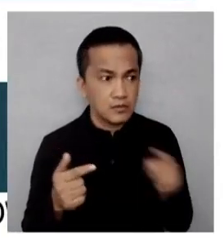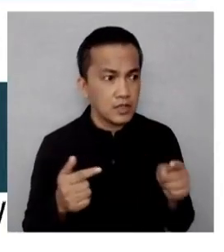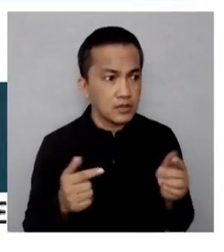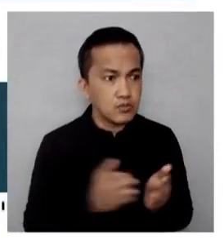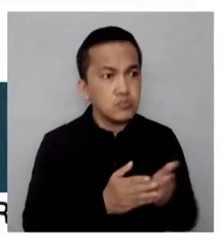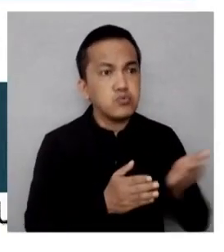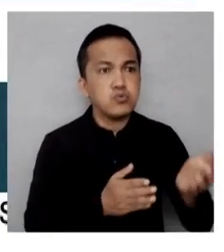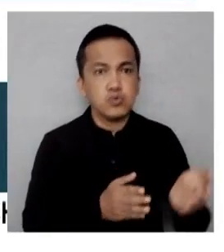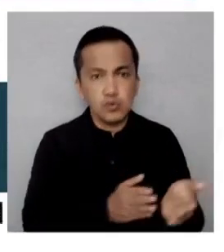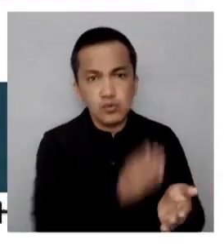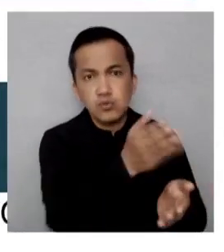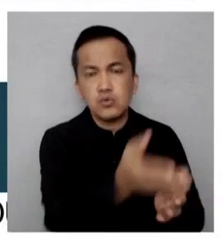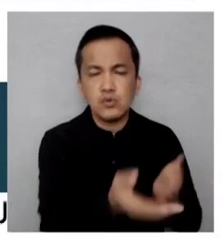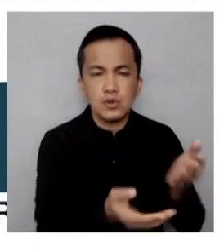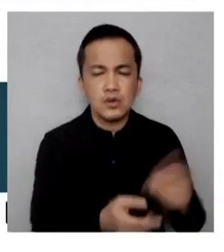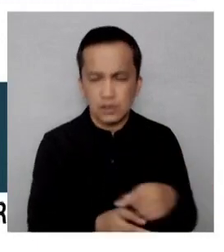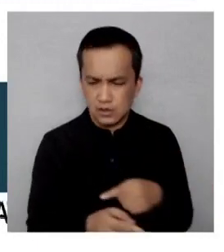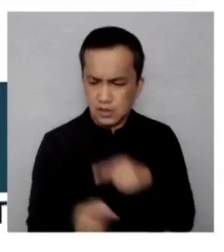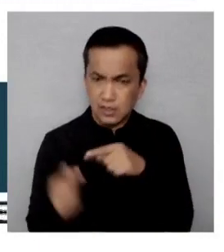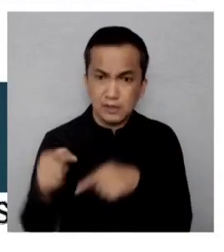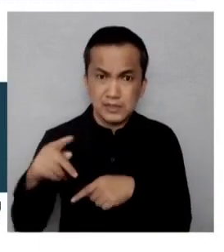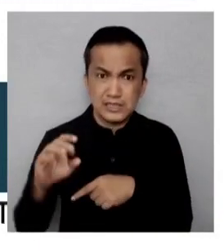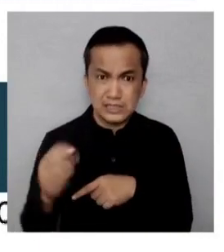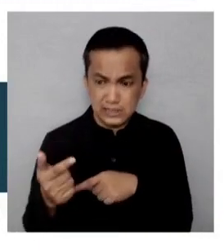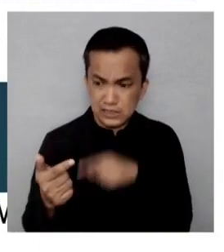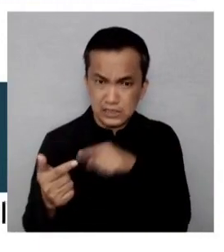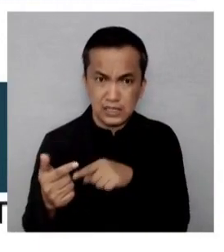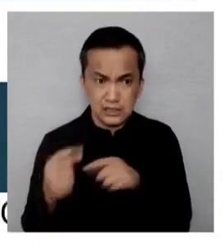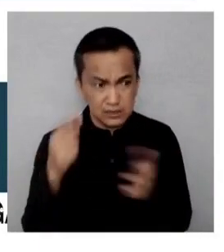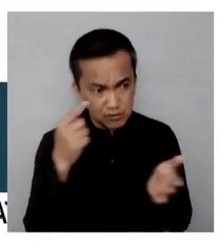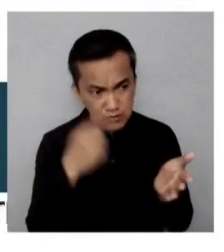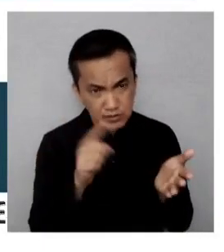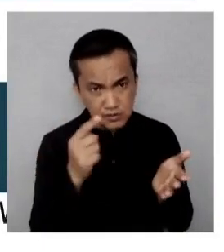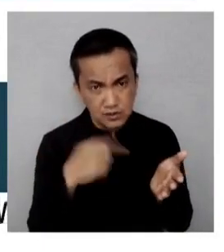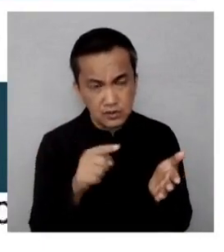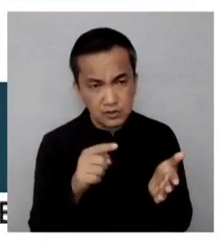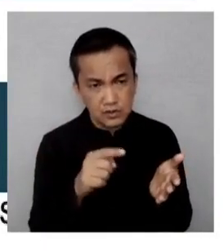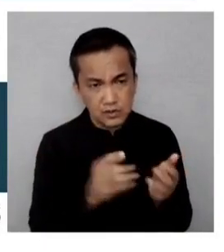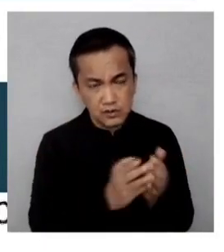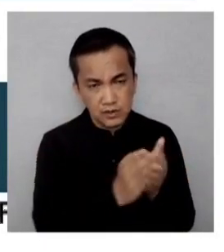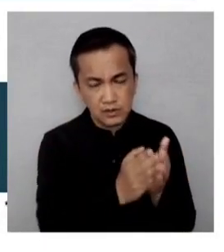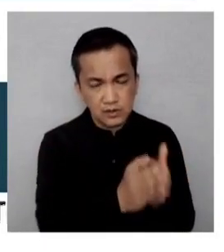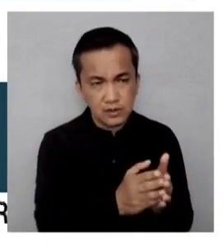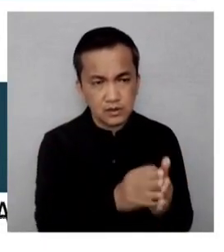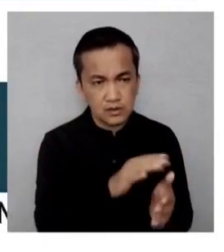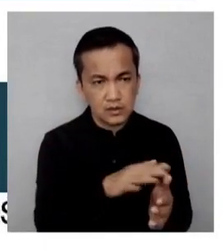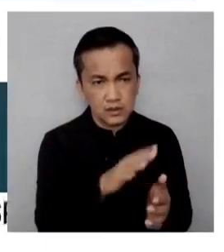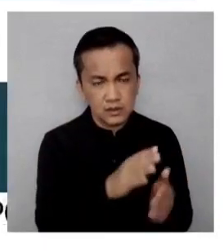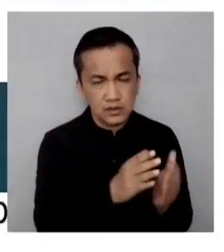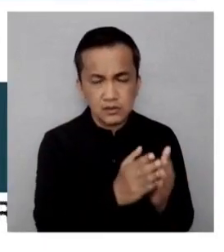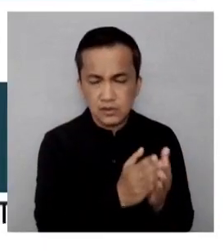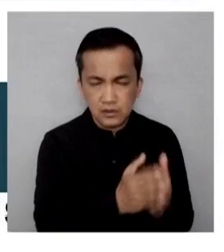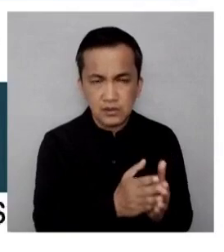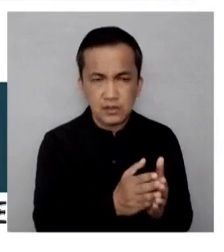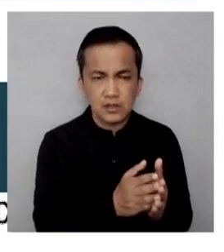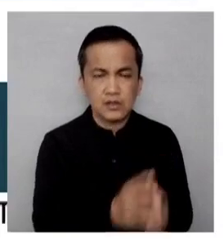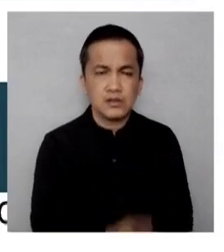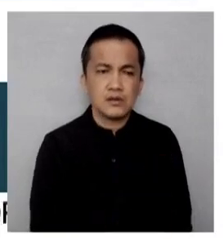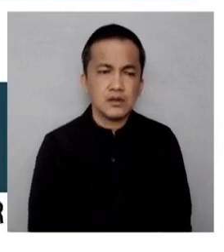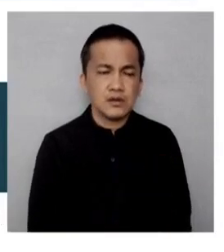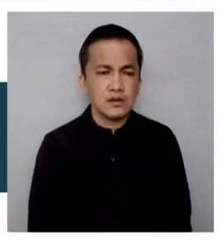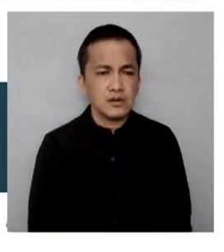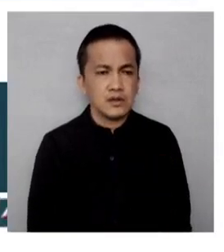naglalayag? 'Di ba dapat sila yung first na nagmo-monitor nitong mga paglalayag nitong mga ship na ito or yung mga bangka o yung